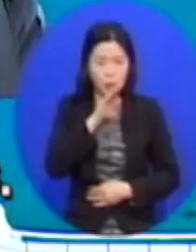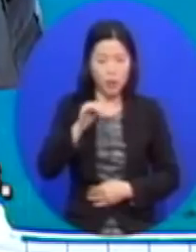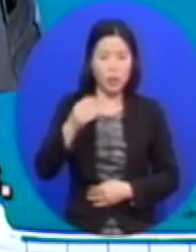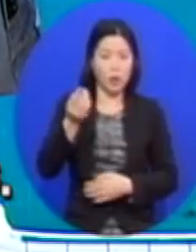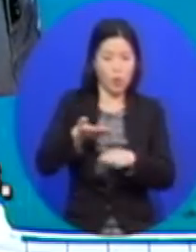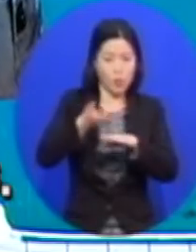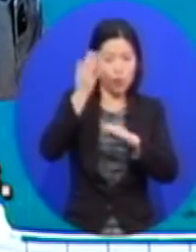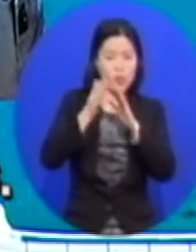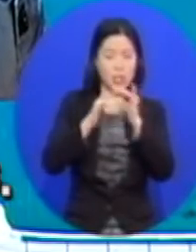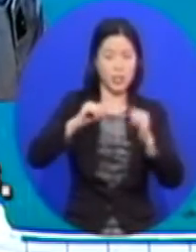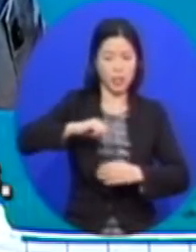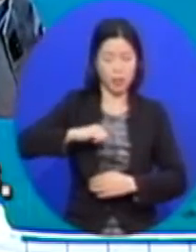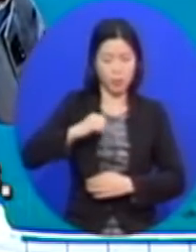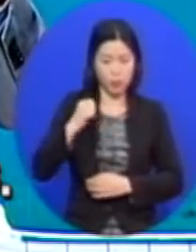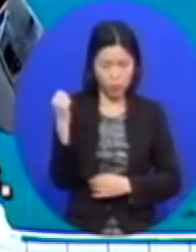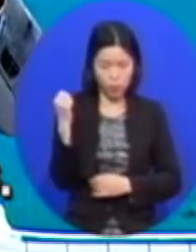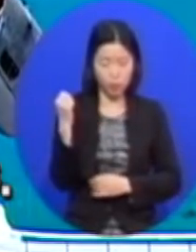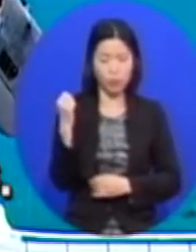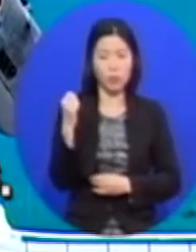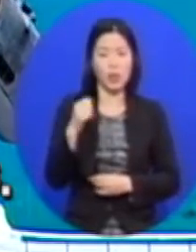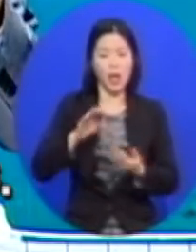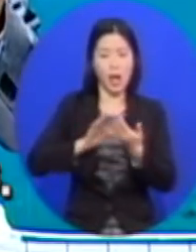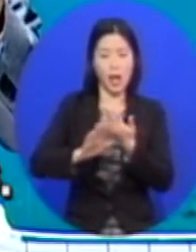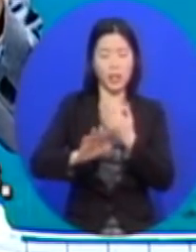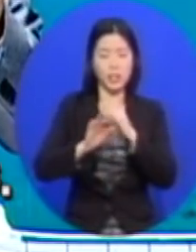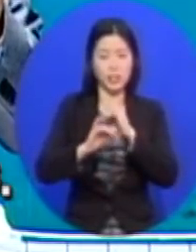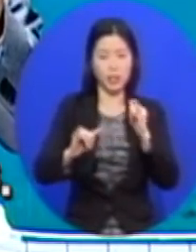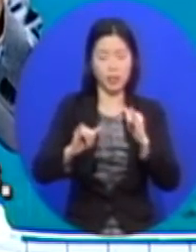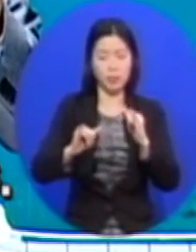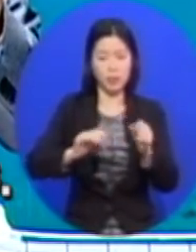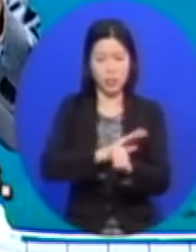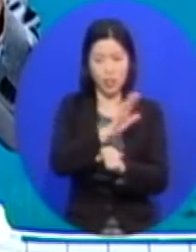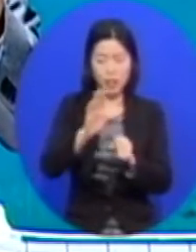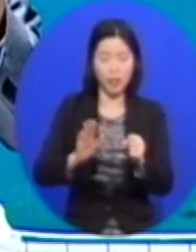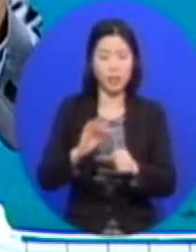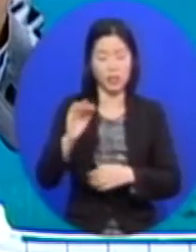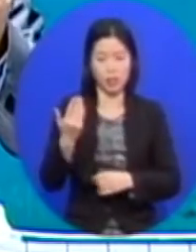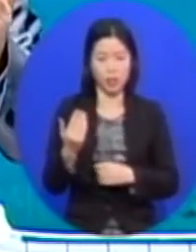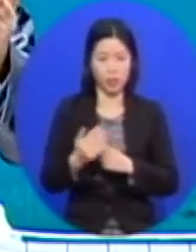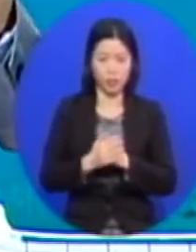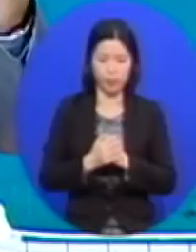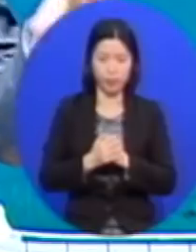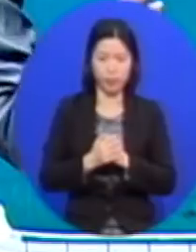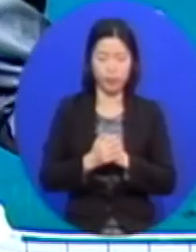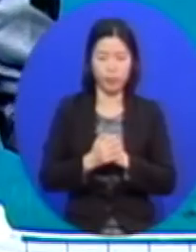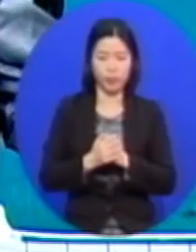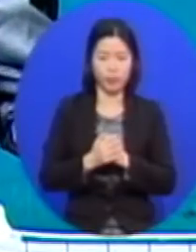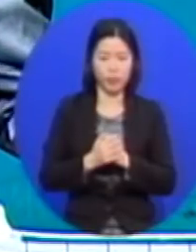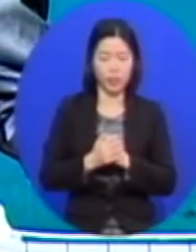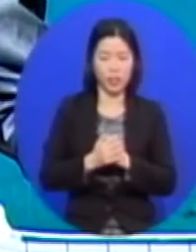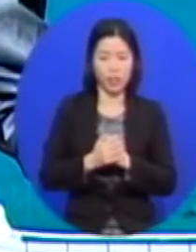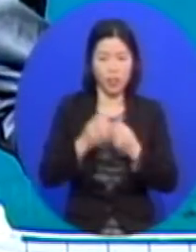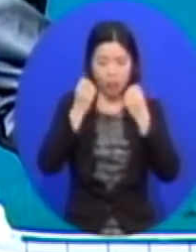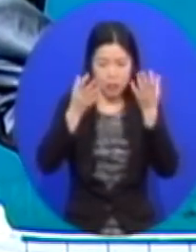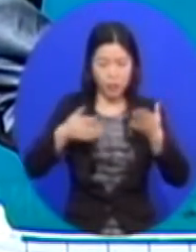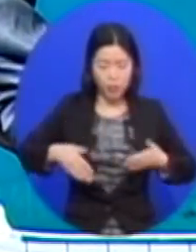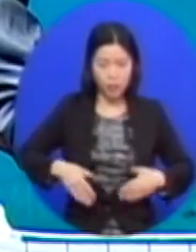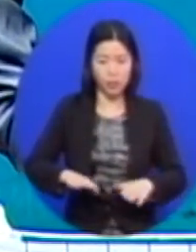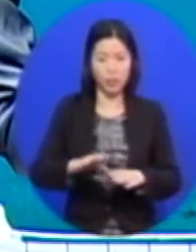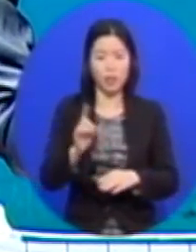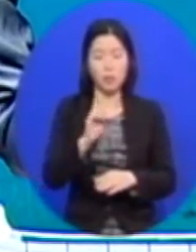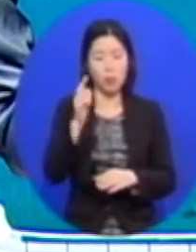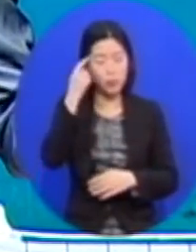위에 사람에게는 순종하고 아랫사람을 사랑하게 되는 겁니다 거듭난다는 게 뭘 어떻게 하는